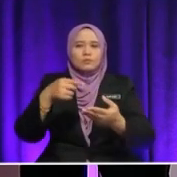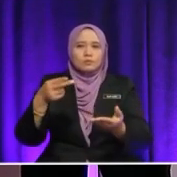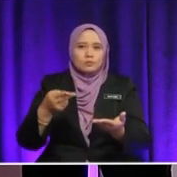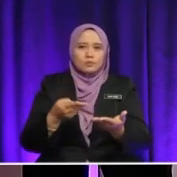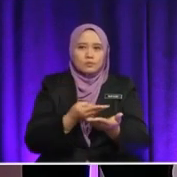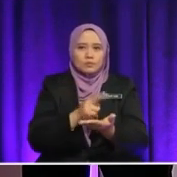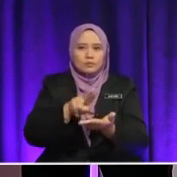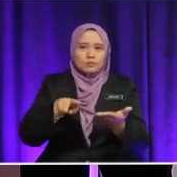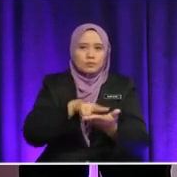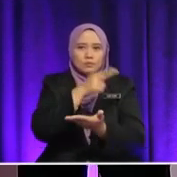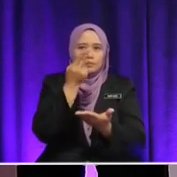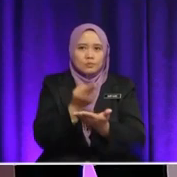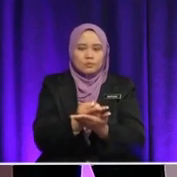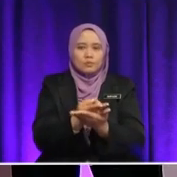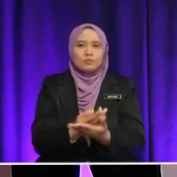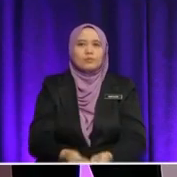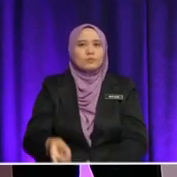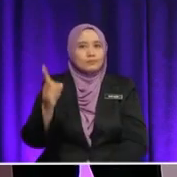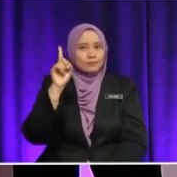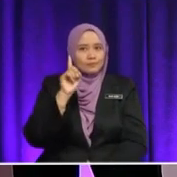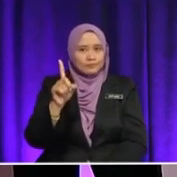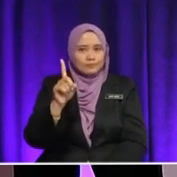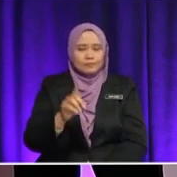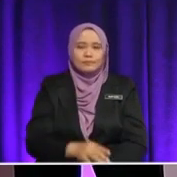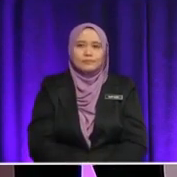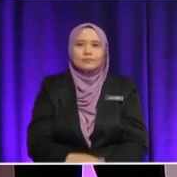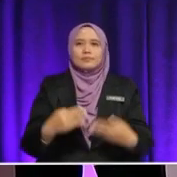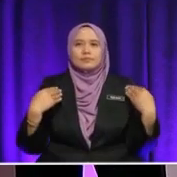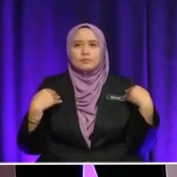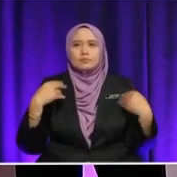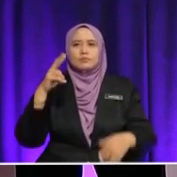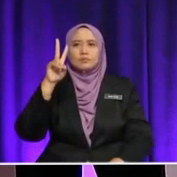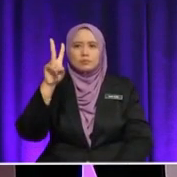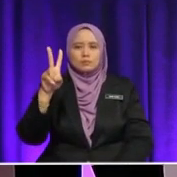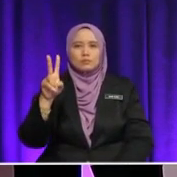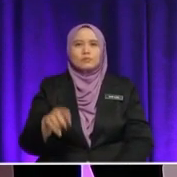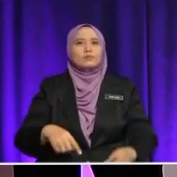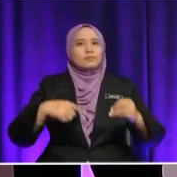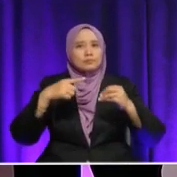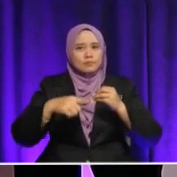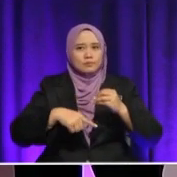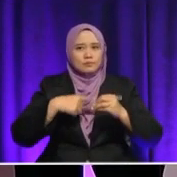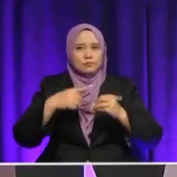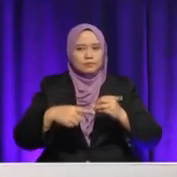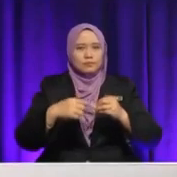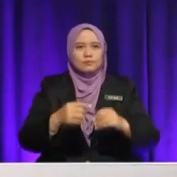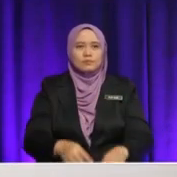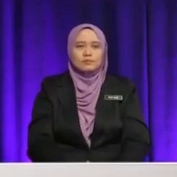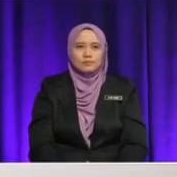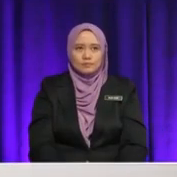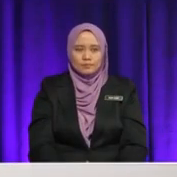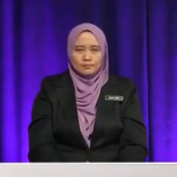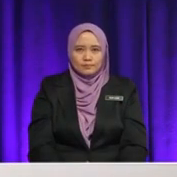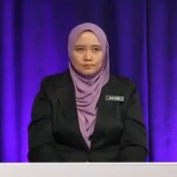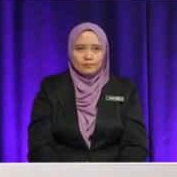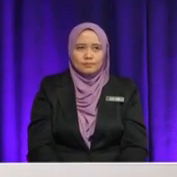kita akan pelajari pada hari ini ada dua perkade main oke Ini adalah merujuk kepada standart pembelajaran sp.ot yang pertama 11 May